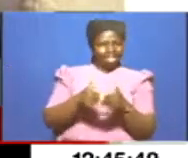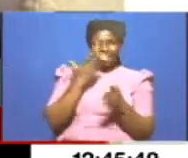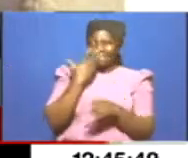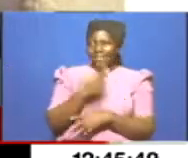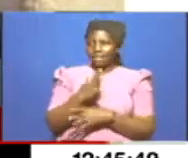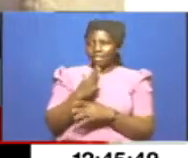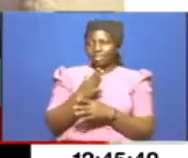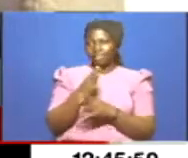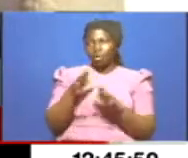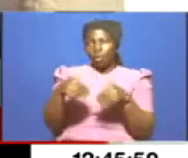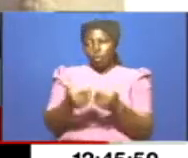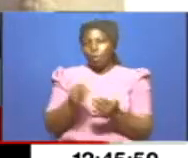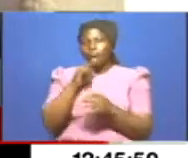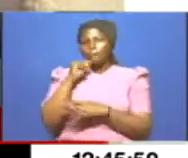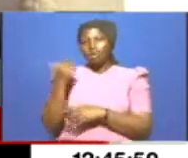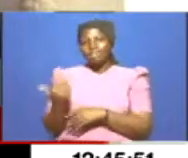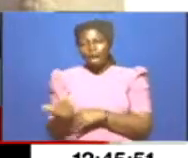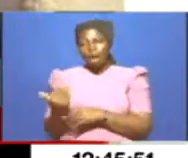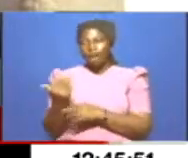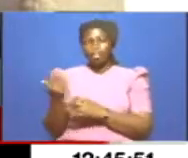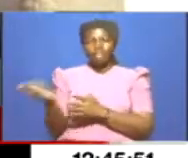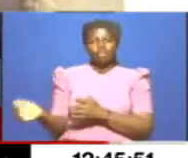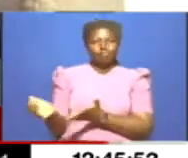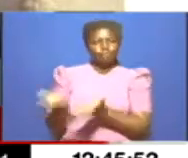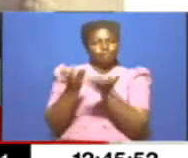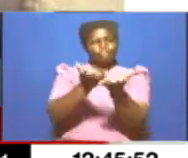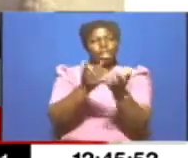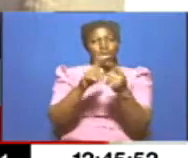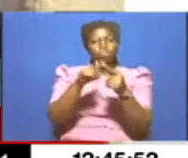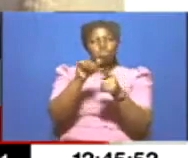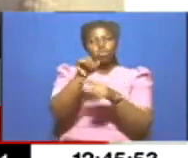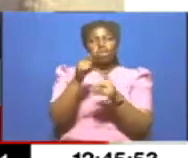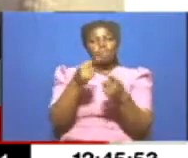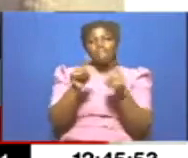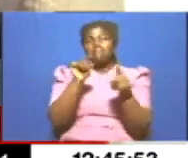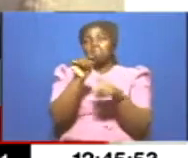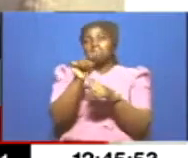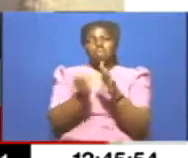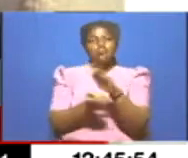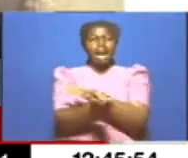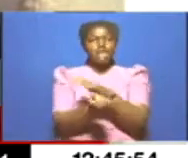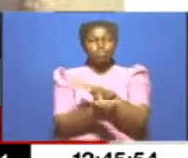hayo. Umeletewa mtoto wa kiume na badala ya kumfunza, yani unamfanyia counseling mpaka una kanzo.